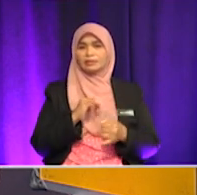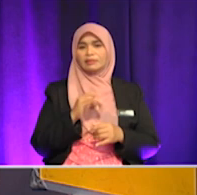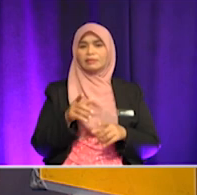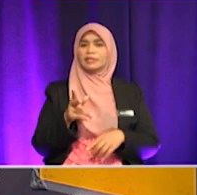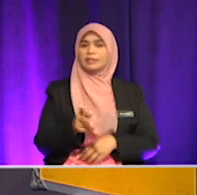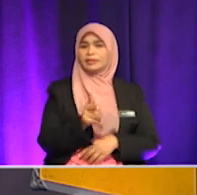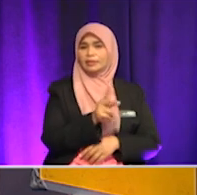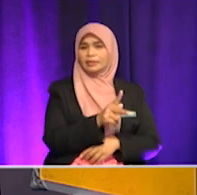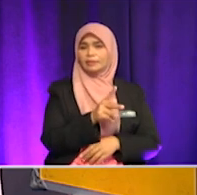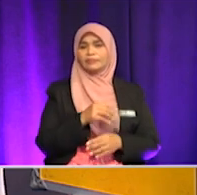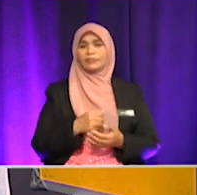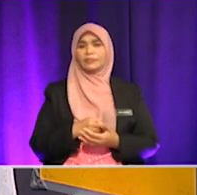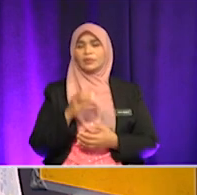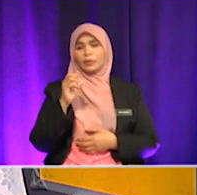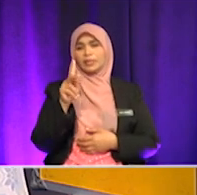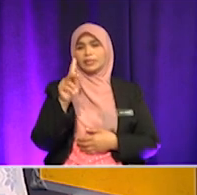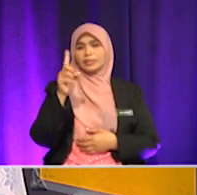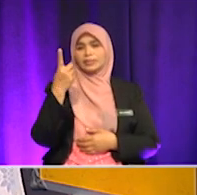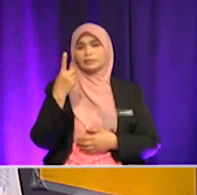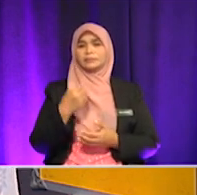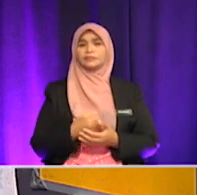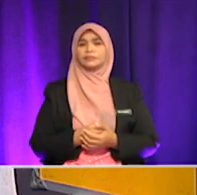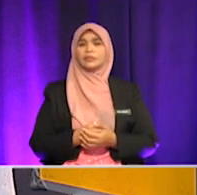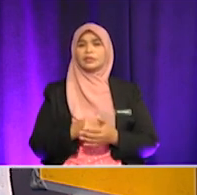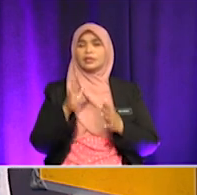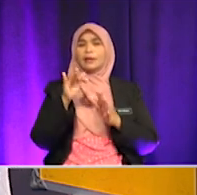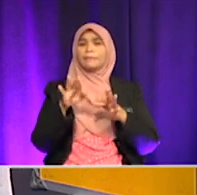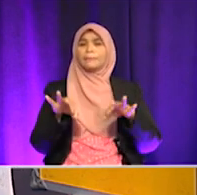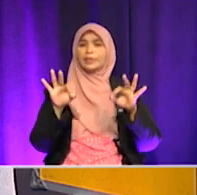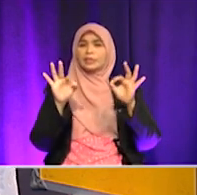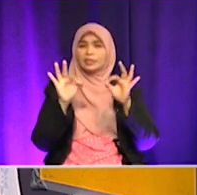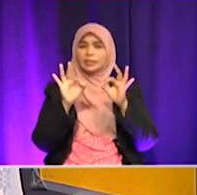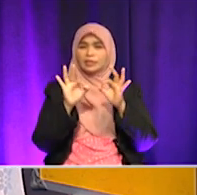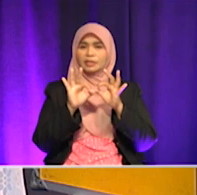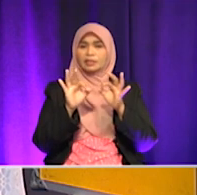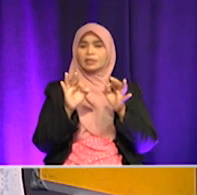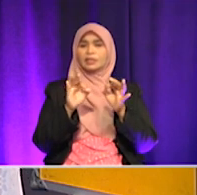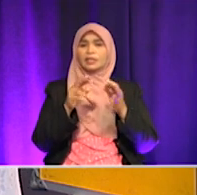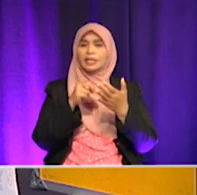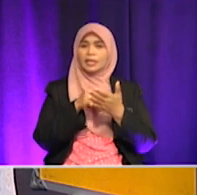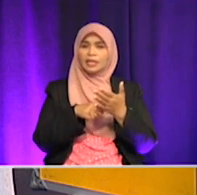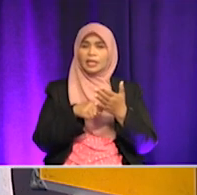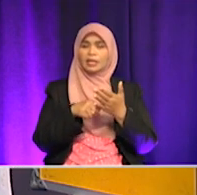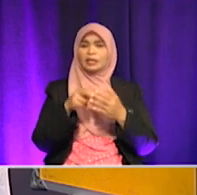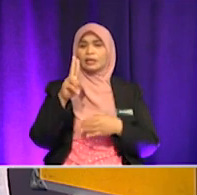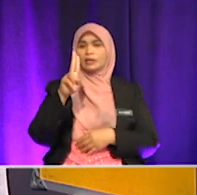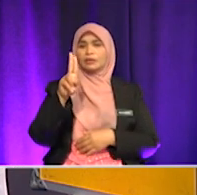kiri. Tak ada masalah, murid-murid. Yang penting, apa yang saya tekankan tadi, nilai